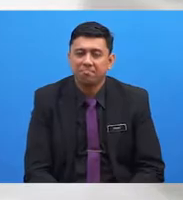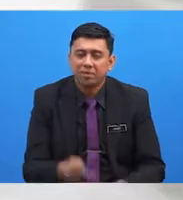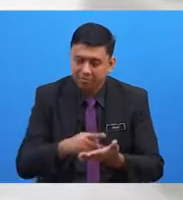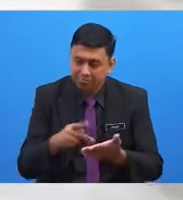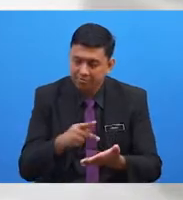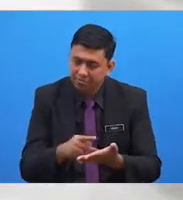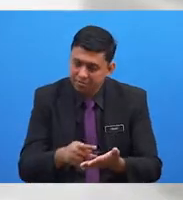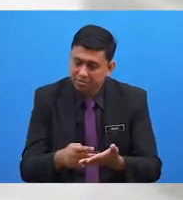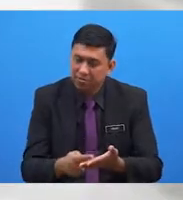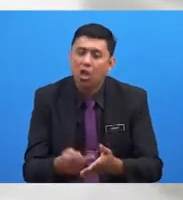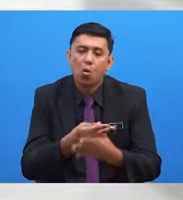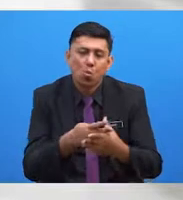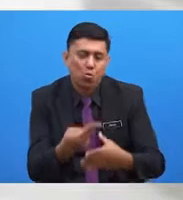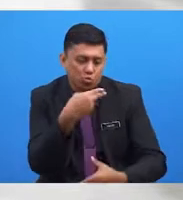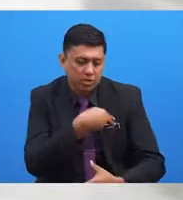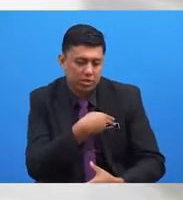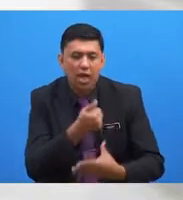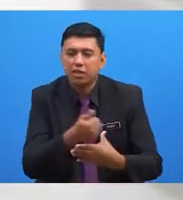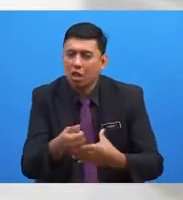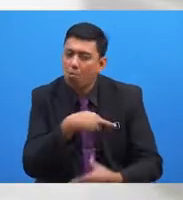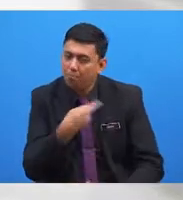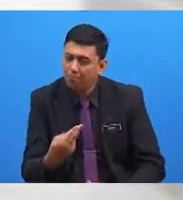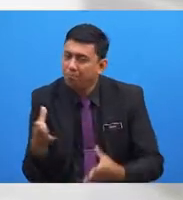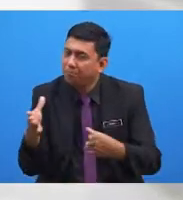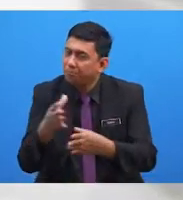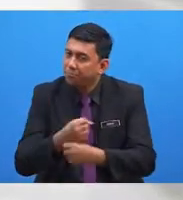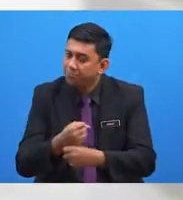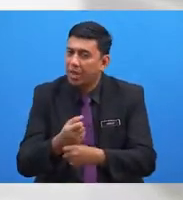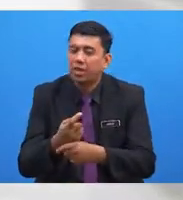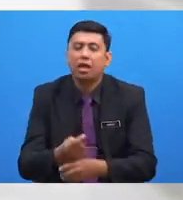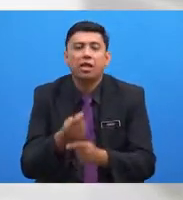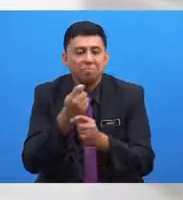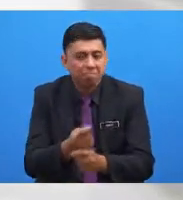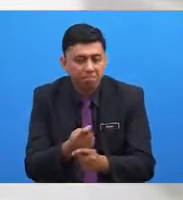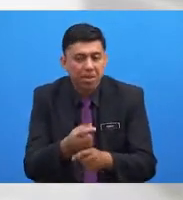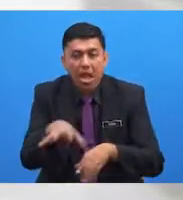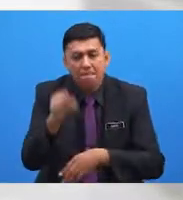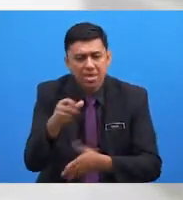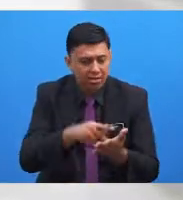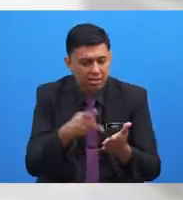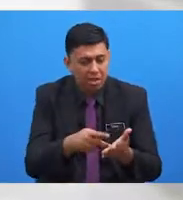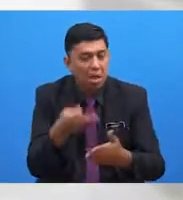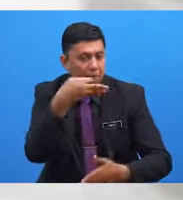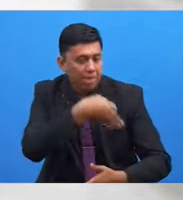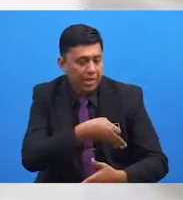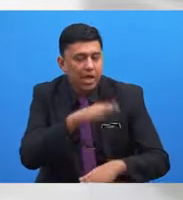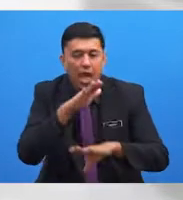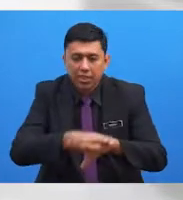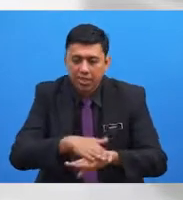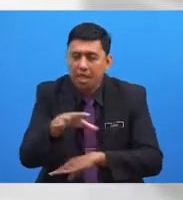Pengiraan kongsi untung atau kongsi rugi dapat ditentukan setelah mengambil kira faedah atas